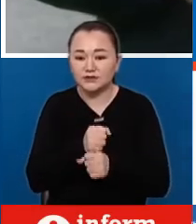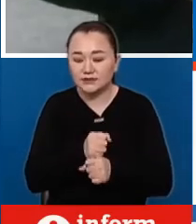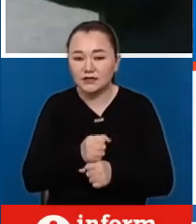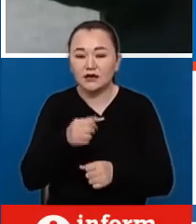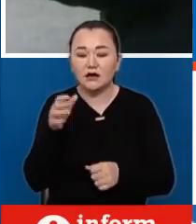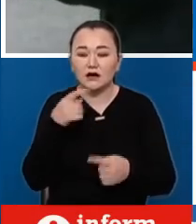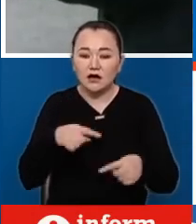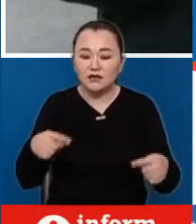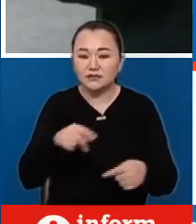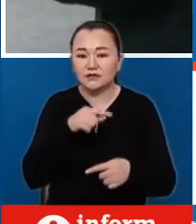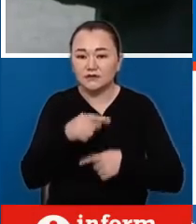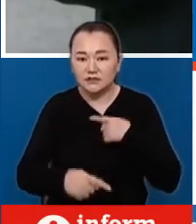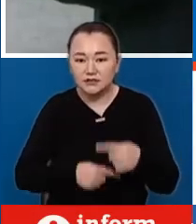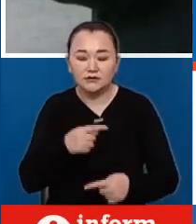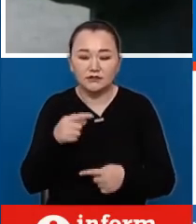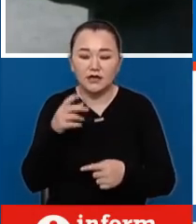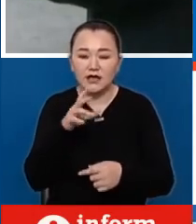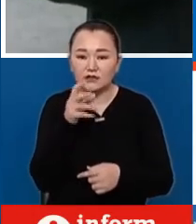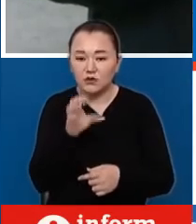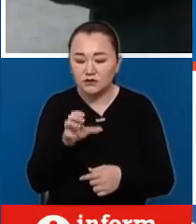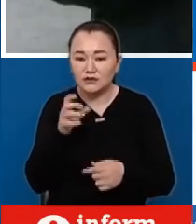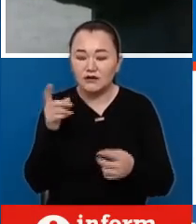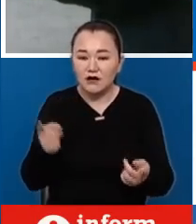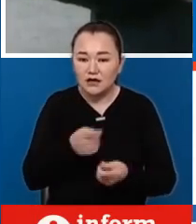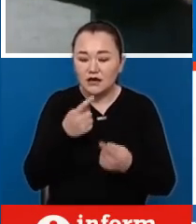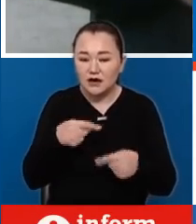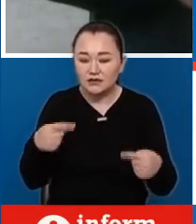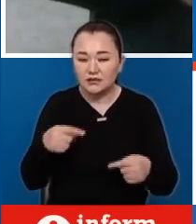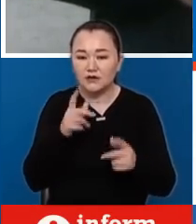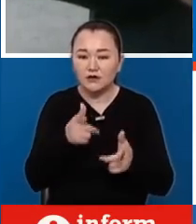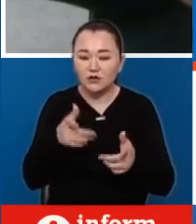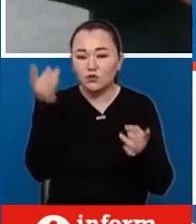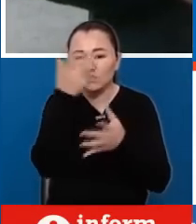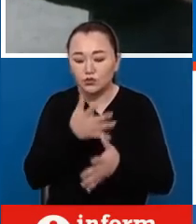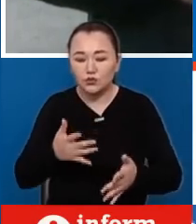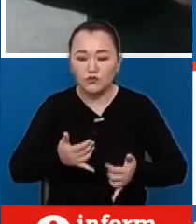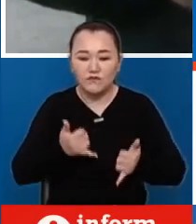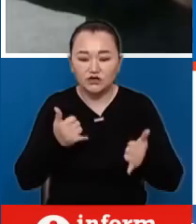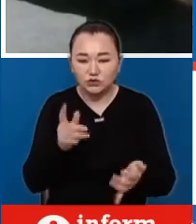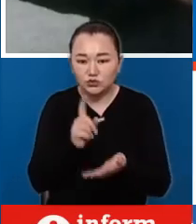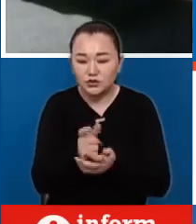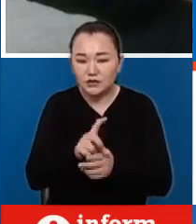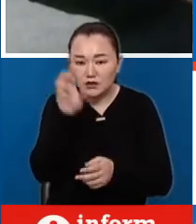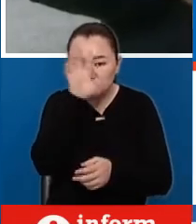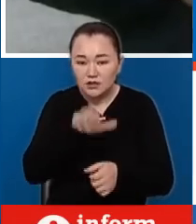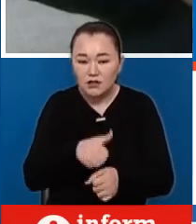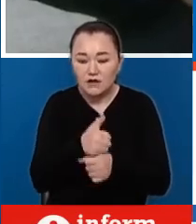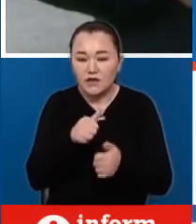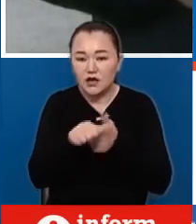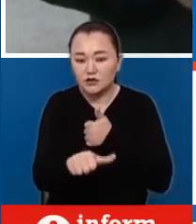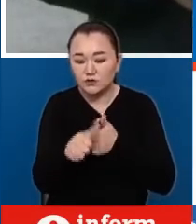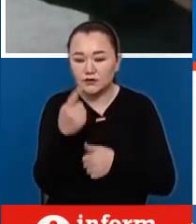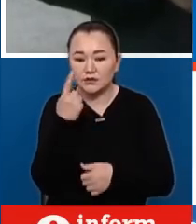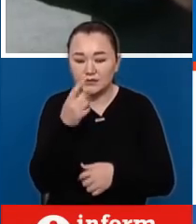әртүрлі дәстүрлердің тығыз тоғысқан этносаралық келісім мен өзге мәдениеттерге құрметпен қарайтын ел. Бұл да мемлекеттің басты ерекшелігінің бірі